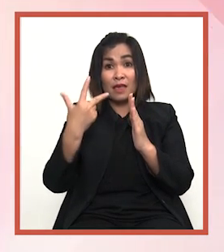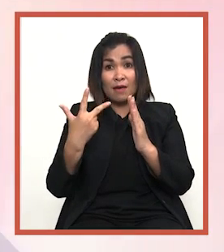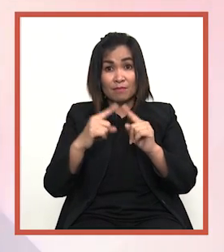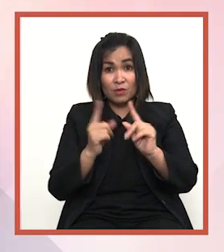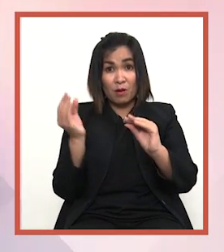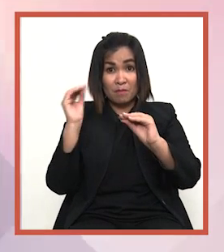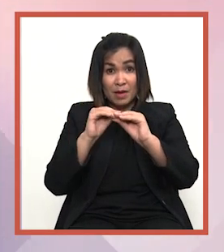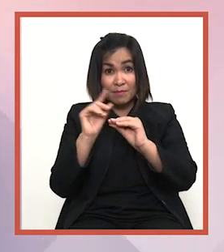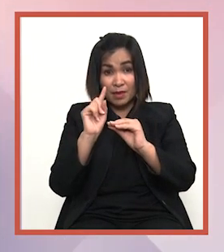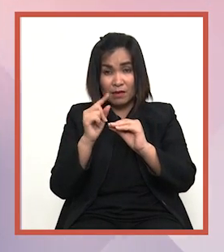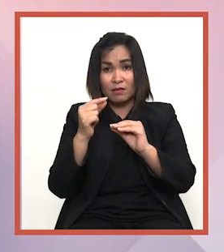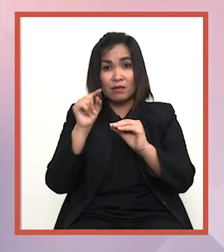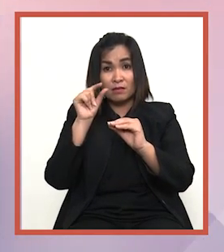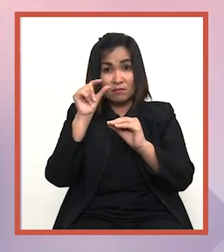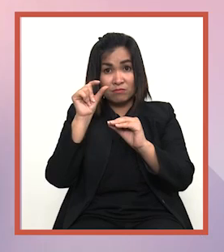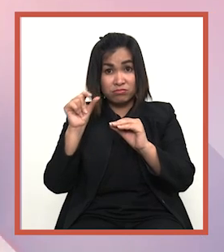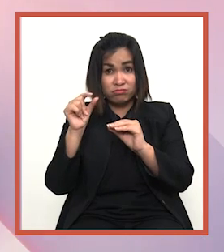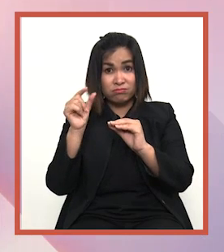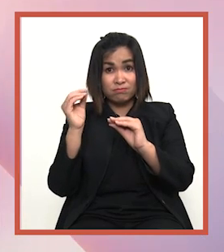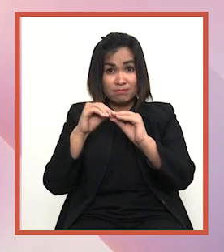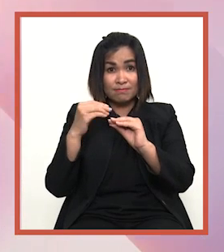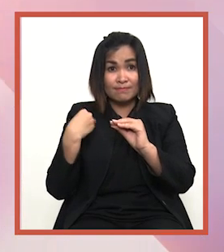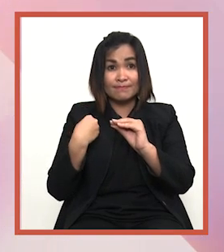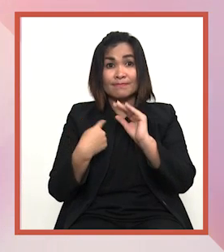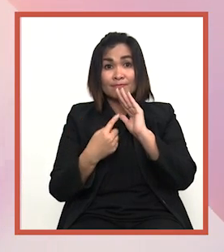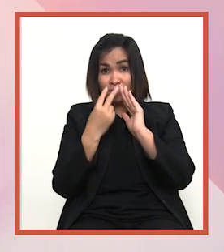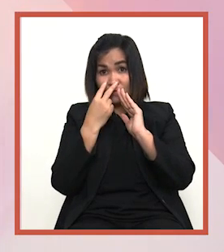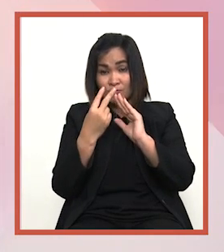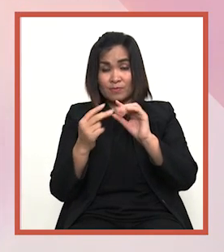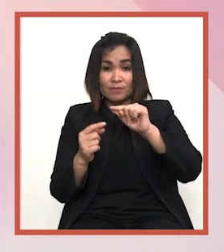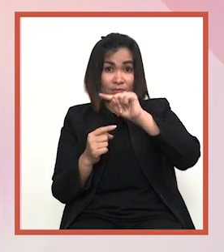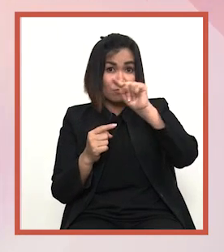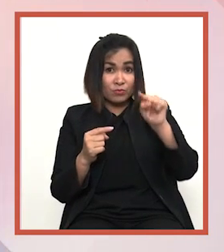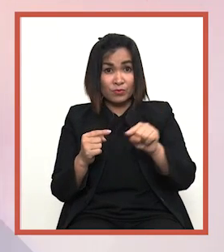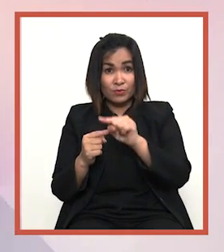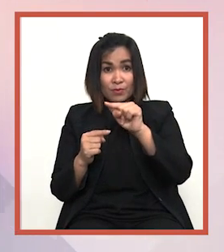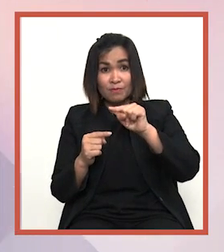ขีดนะครับอยู่ภายนอกนะครับ